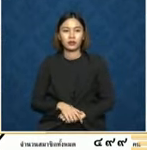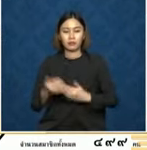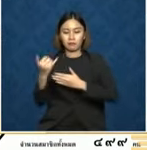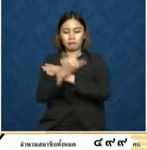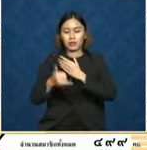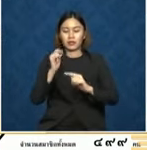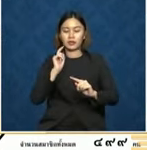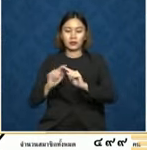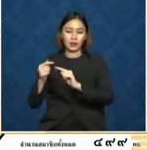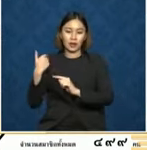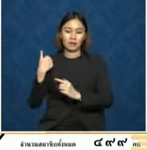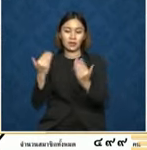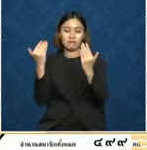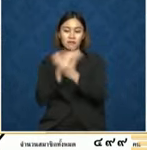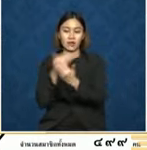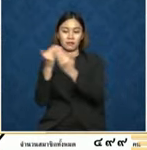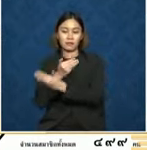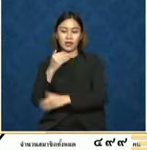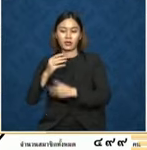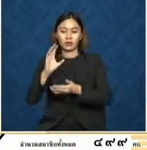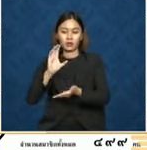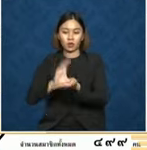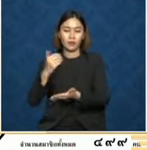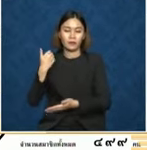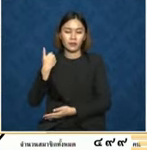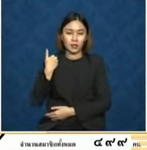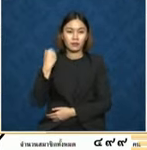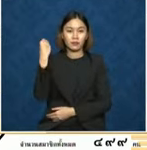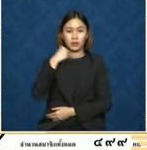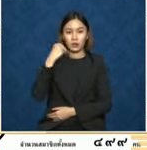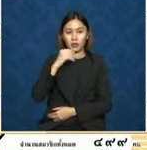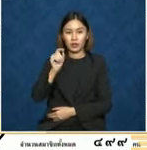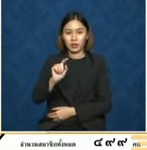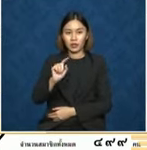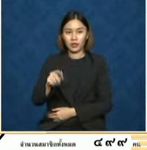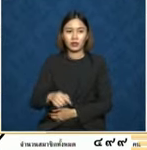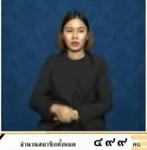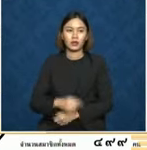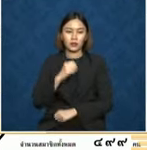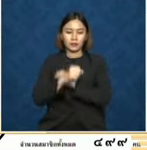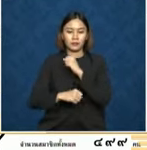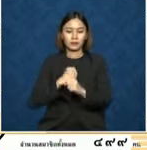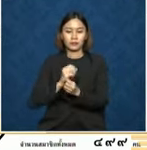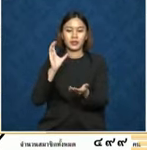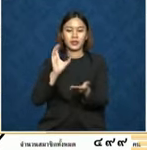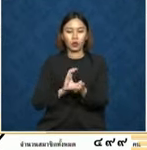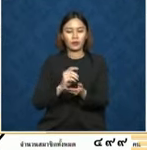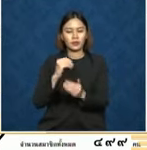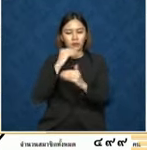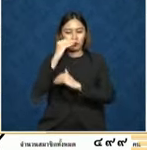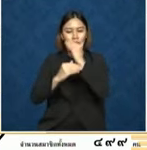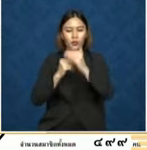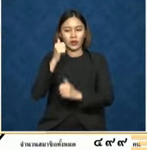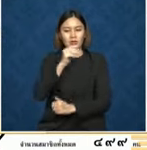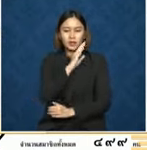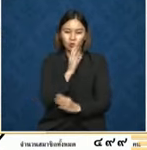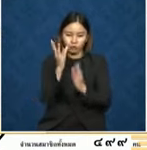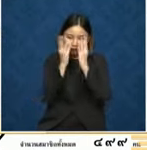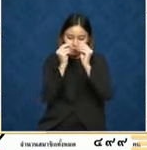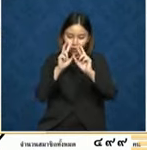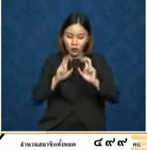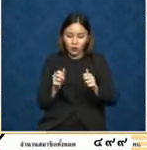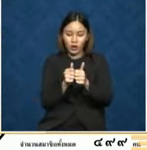ศนะครับมีการเปลี่ยนแปลงงบประมาณแล้วก็มีหลายครั้งครับการเปลี่ยนแปลงปีงบประมาณเป็นเรื่องที่ดีครับถ้าศึกษาให้อย่างดีนะครับเพราะว่า